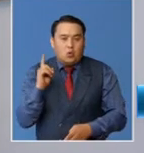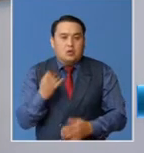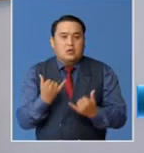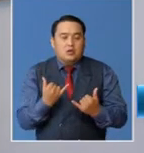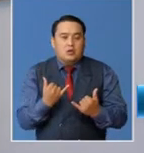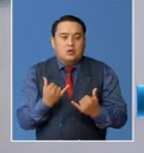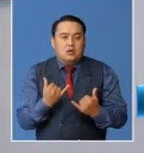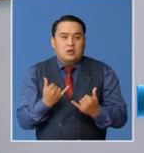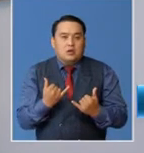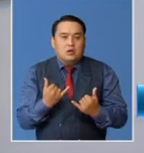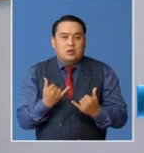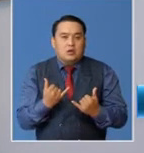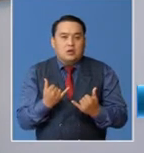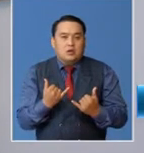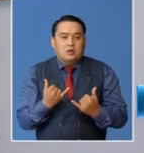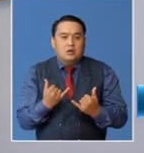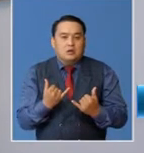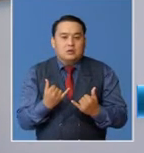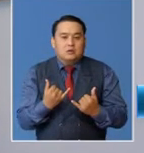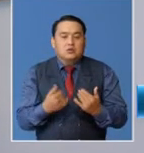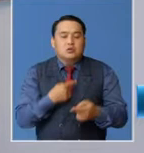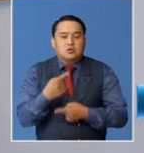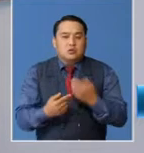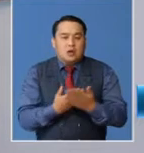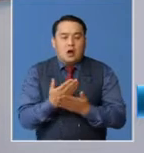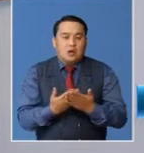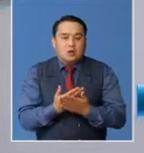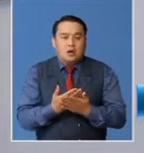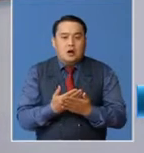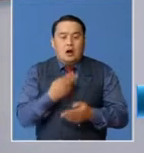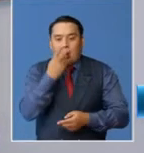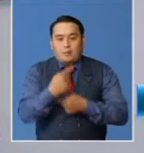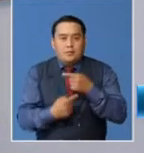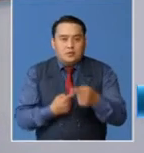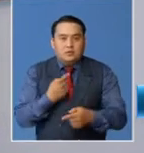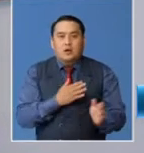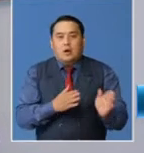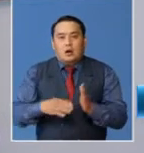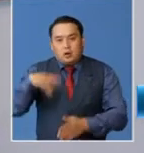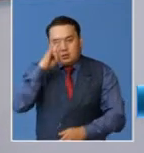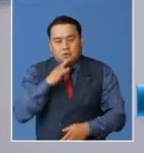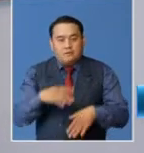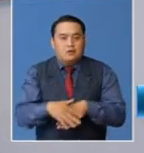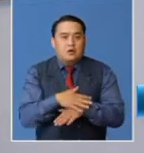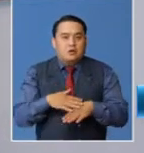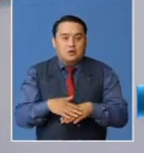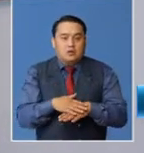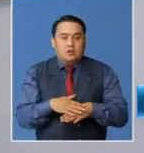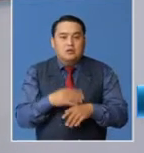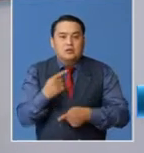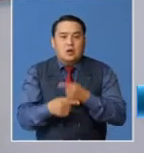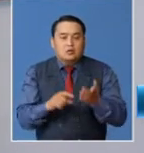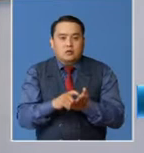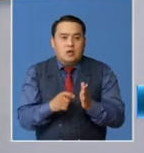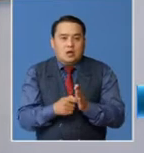что через картины художники передают обычаи, традиции казахского народа. Следующий